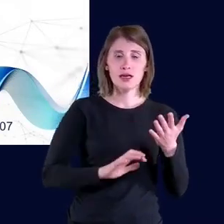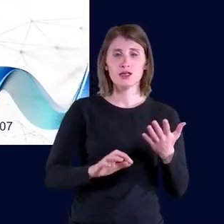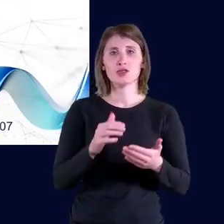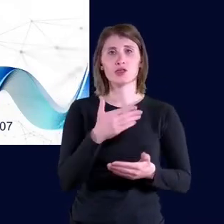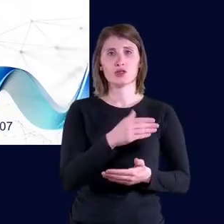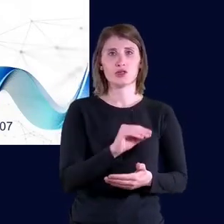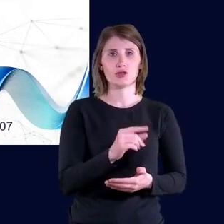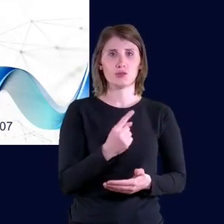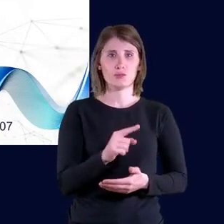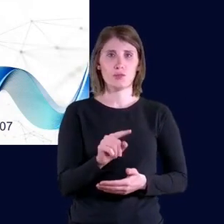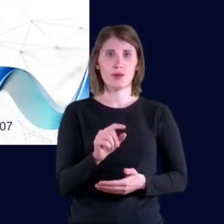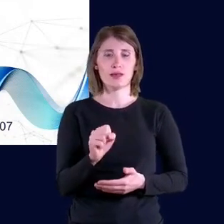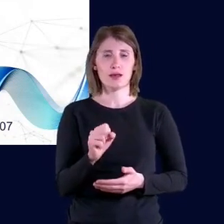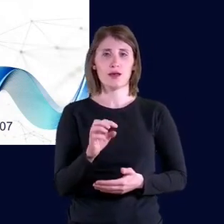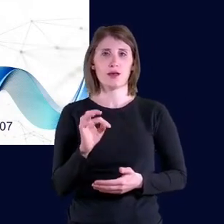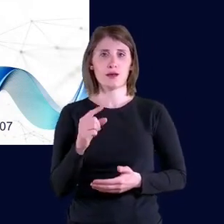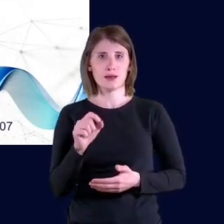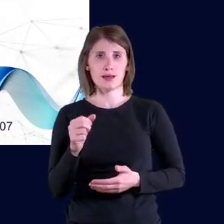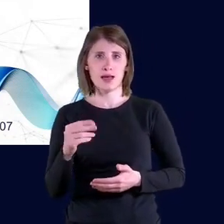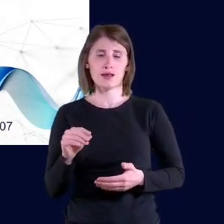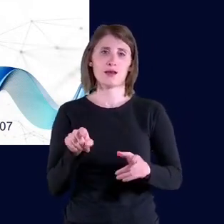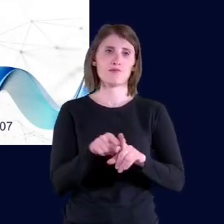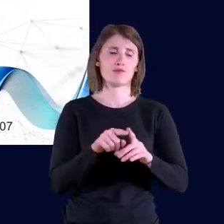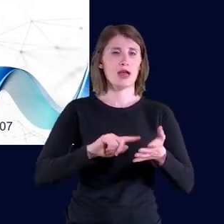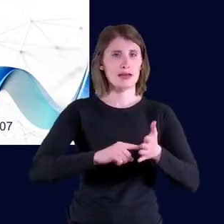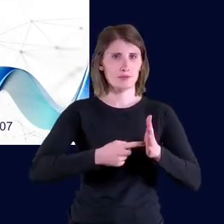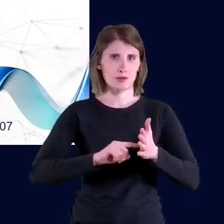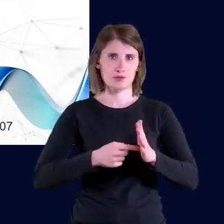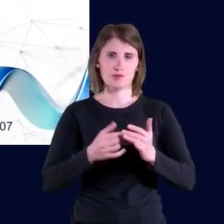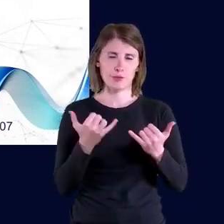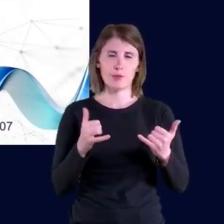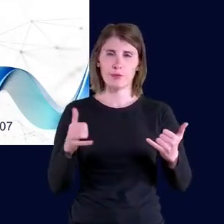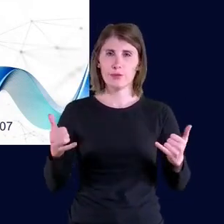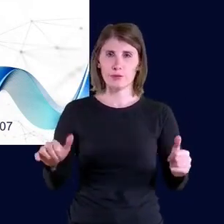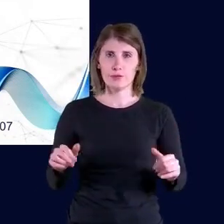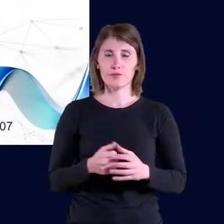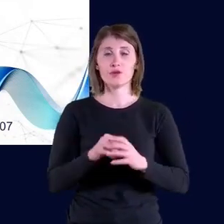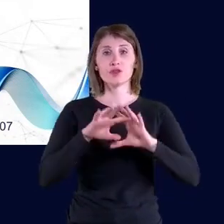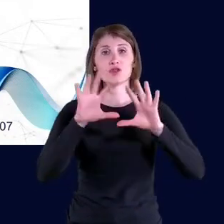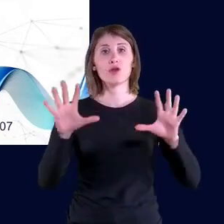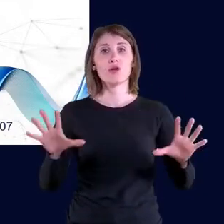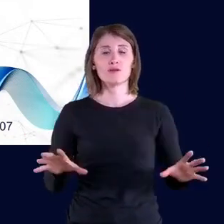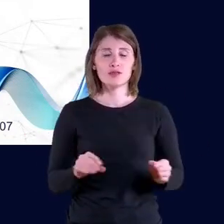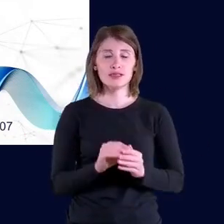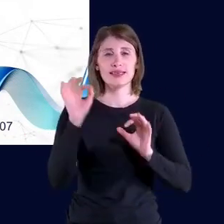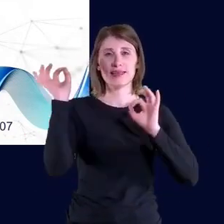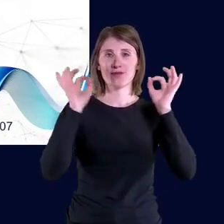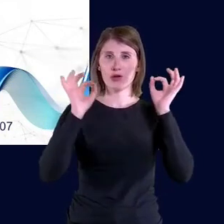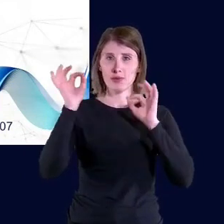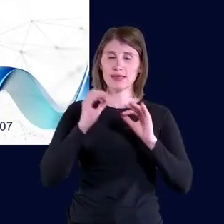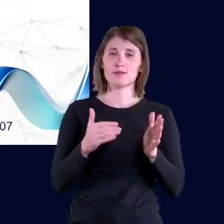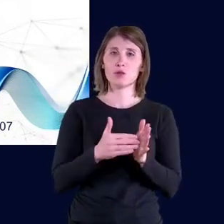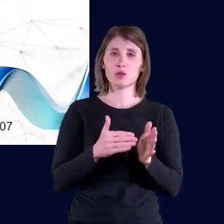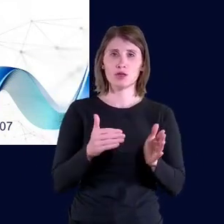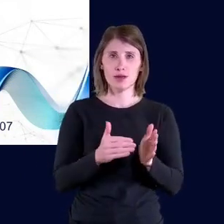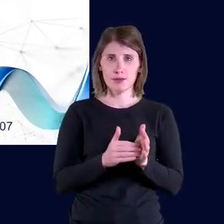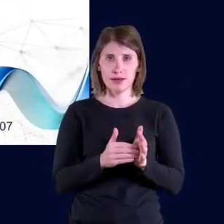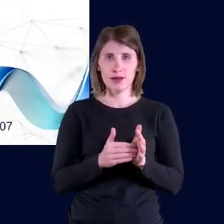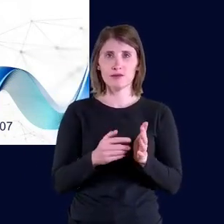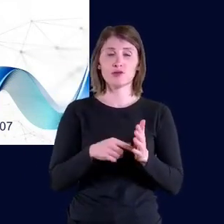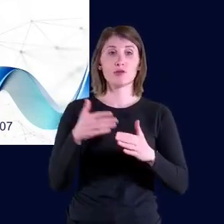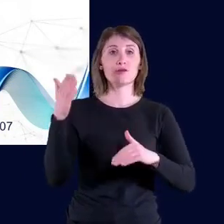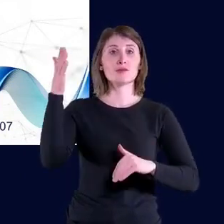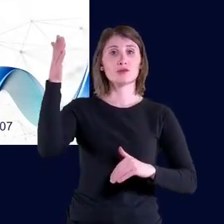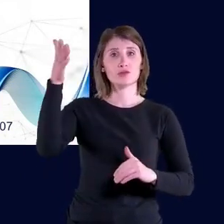techniczne opisowe oraz administracyjne czyli wszystkie są to wszystkie niezbędne informacje do tego aby w